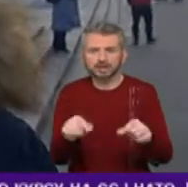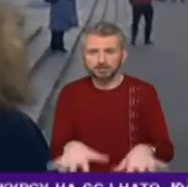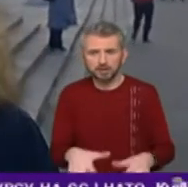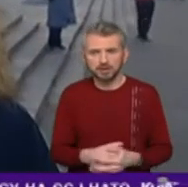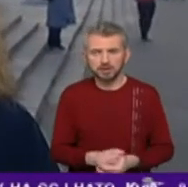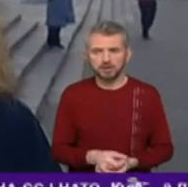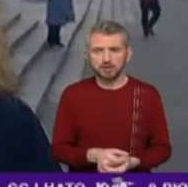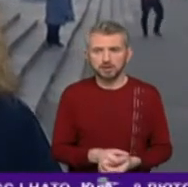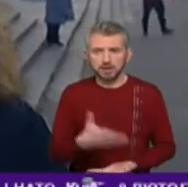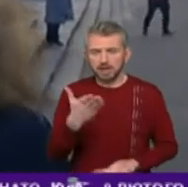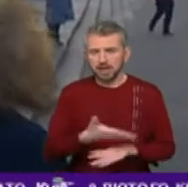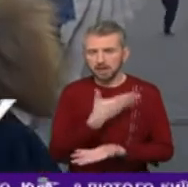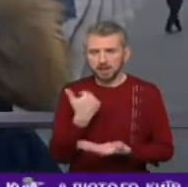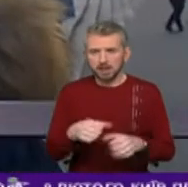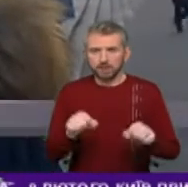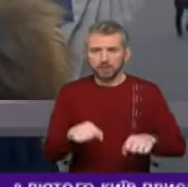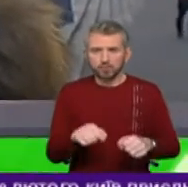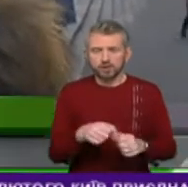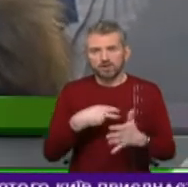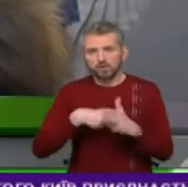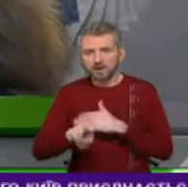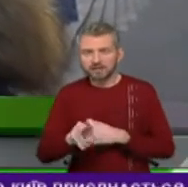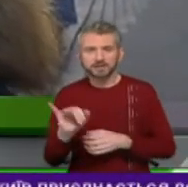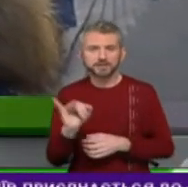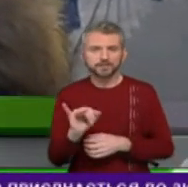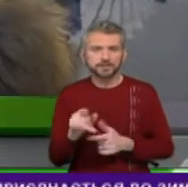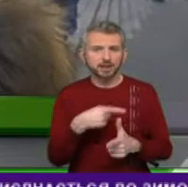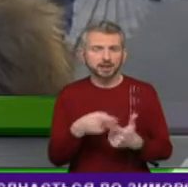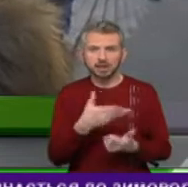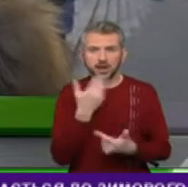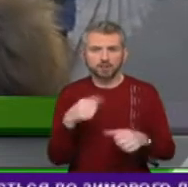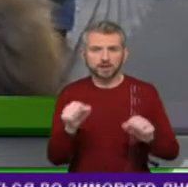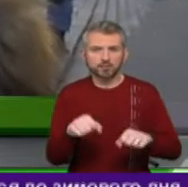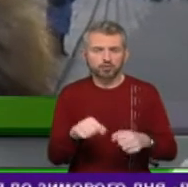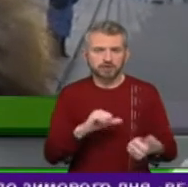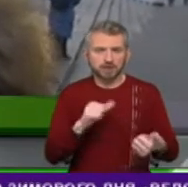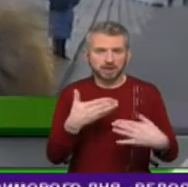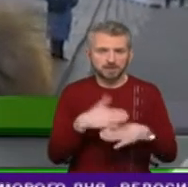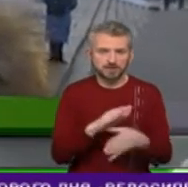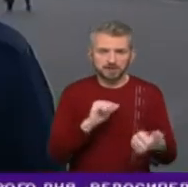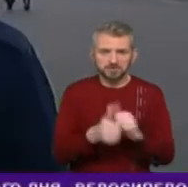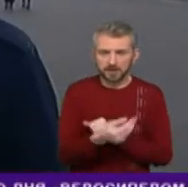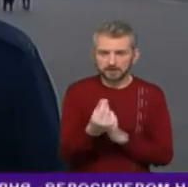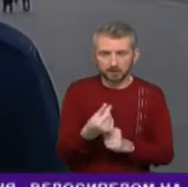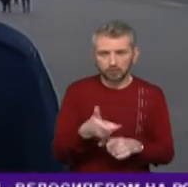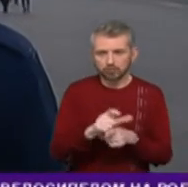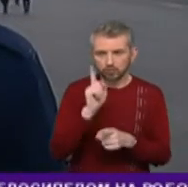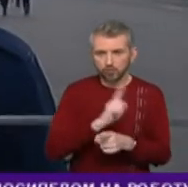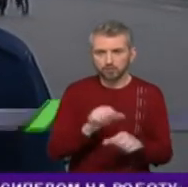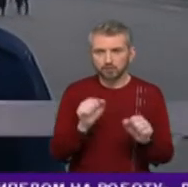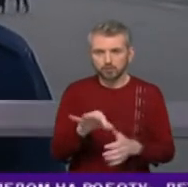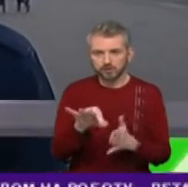якщо немає можливості вийти, або ж немає можливості розміняти гроші, то це удобно. Можна одразу слідити за